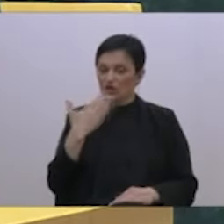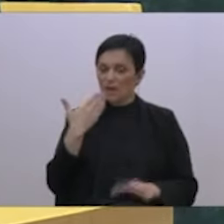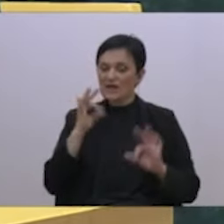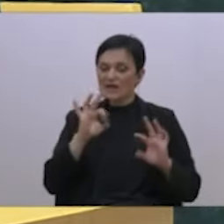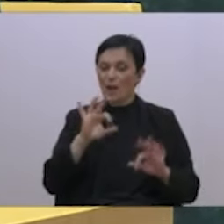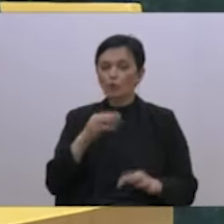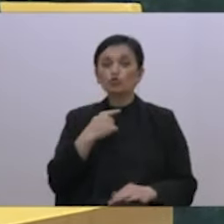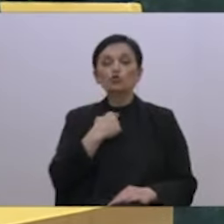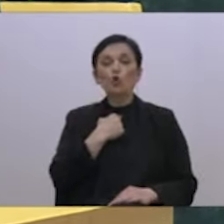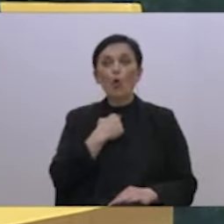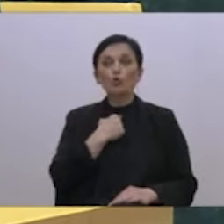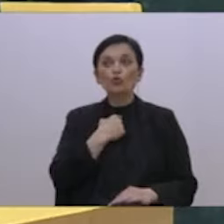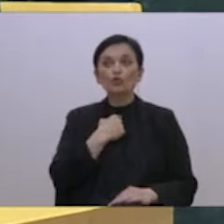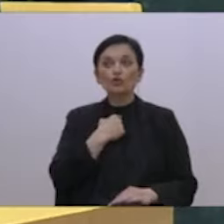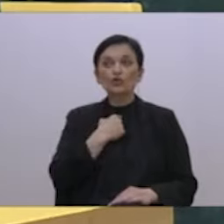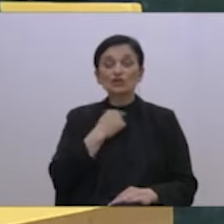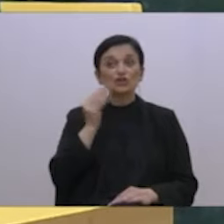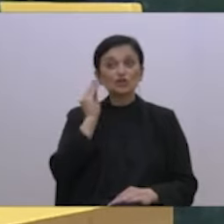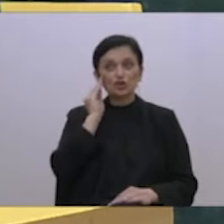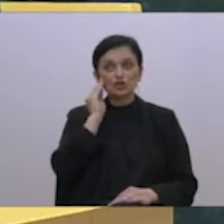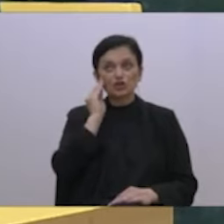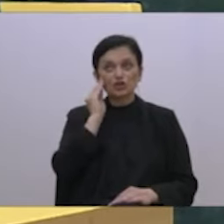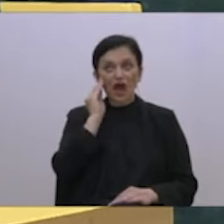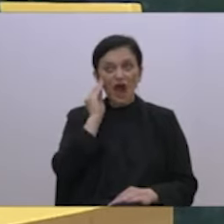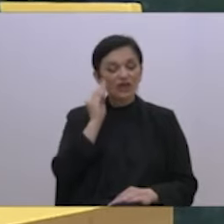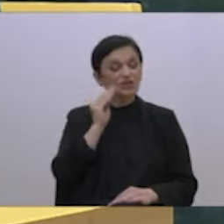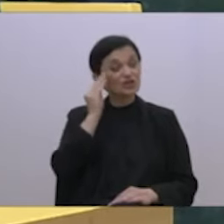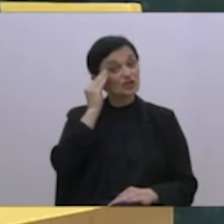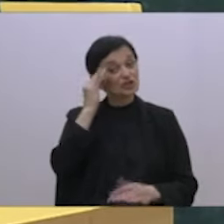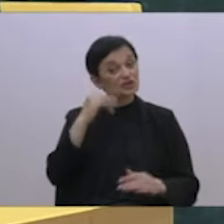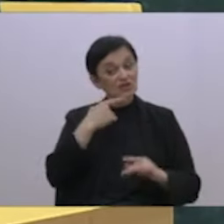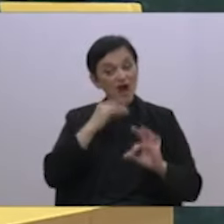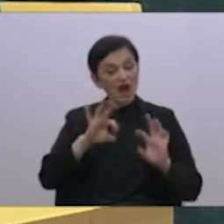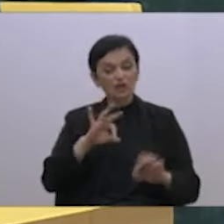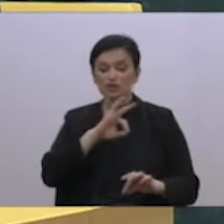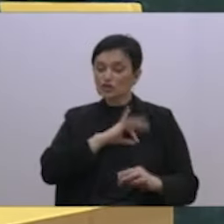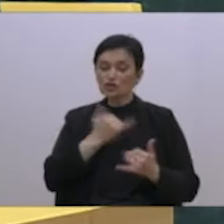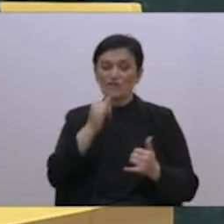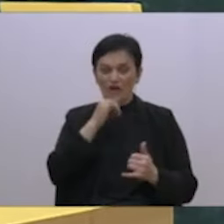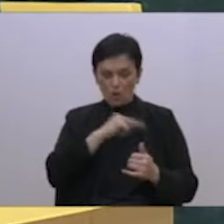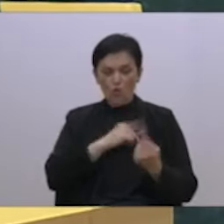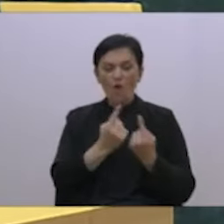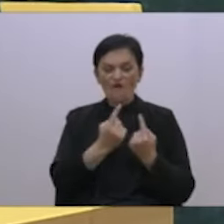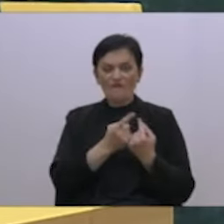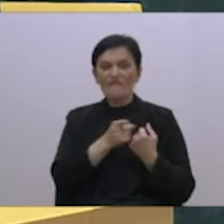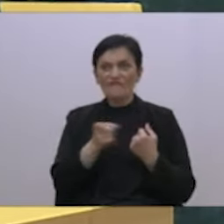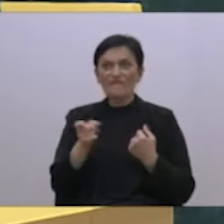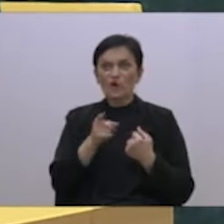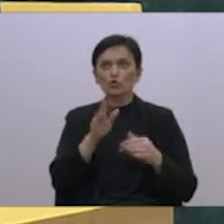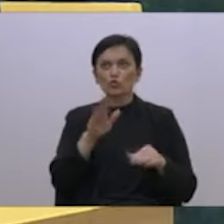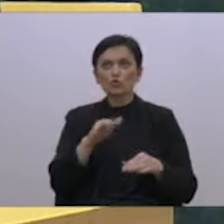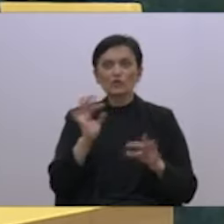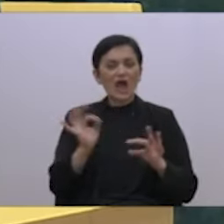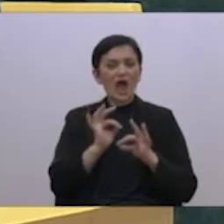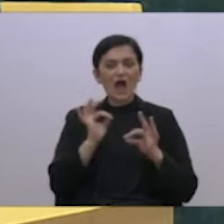ტონი. შინაარსში შეღავათ ვერ გაგიწევთ. იმიტომ რომ არიან კოლეგები, იგივე თონდაც არაზოს